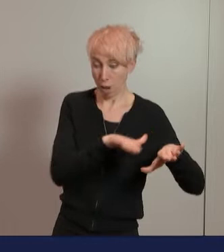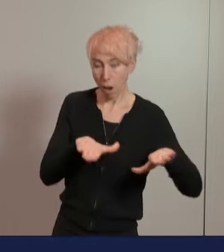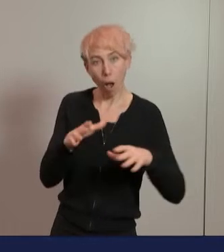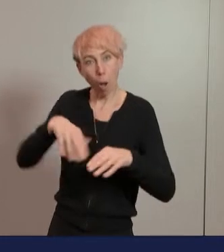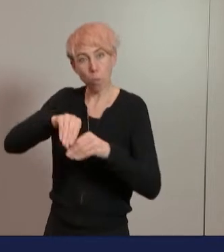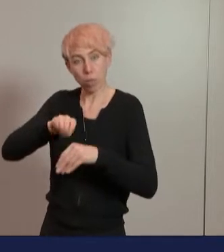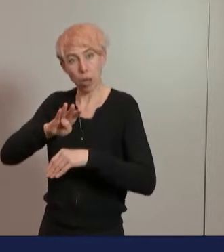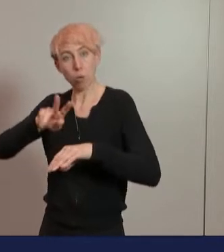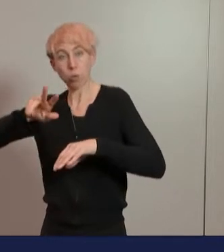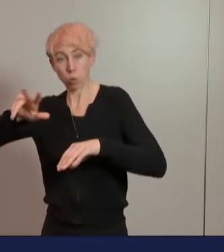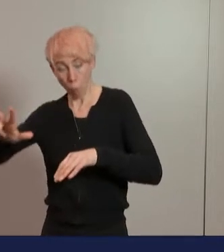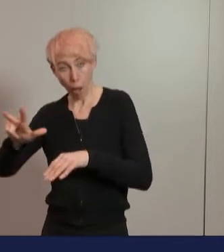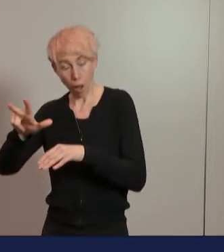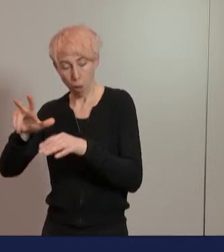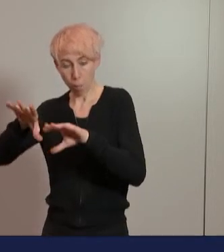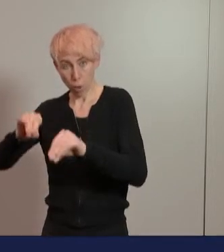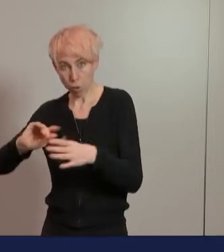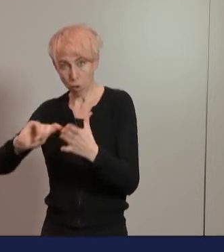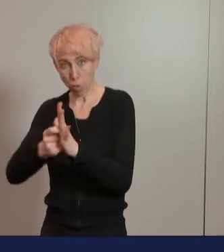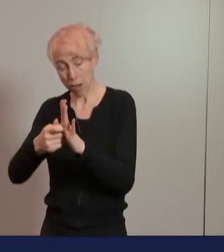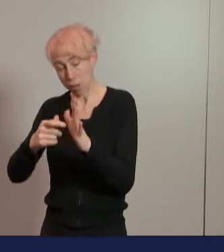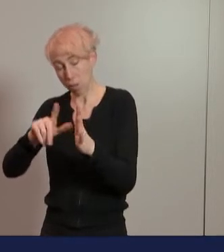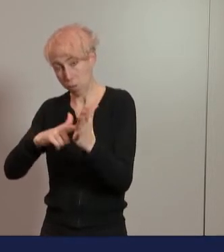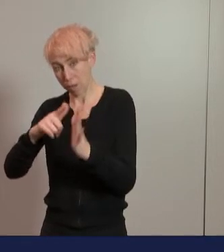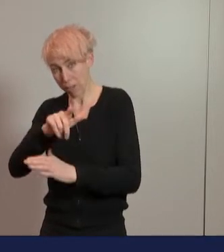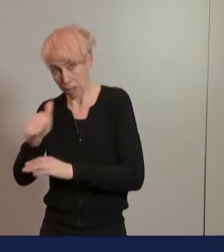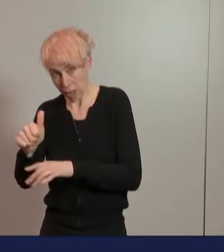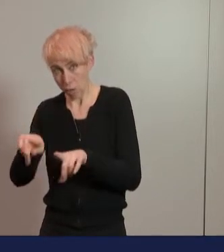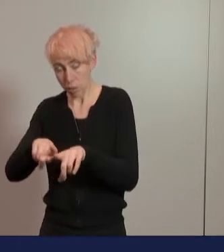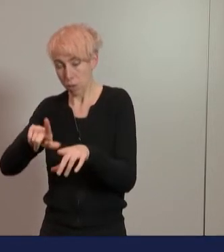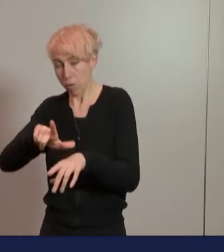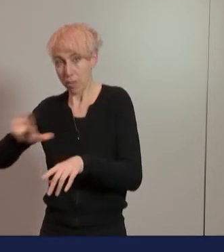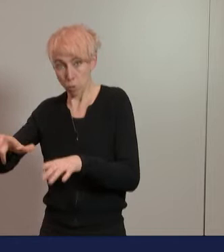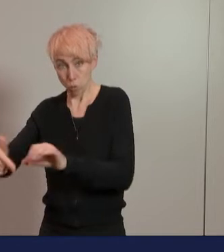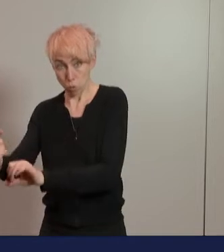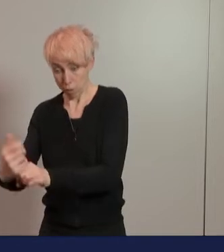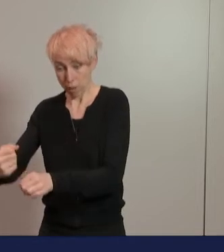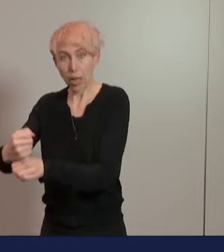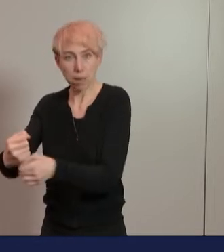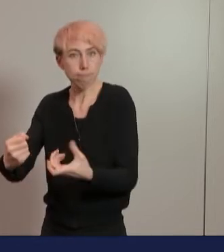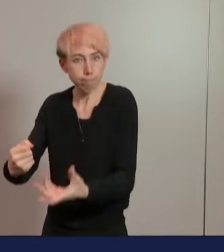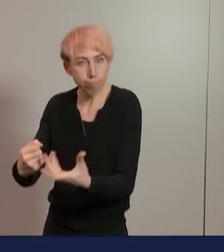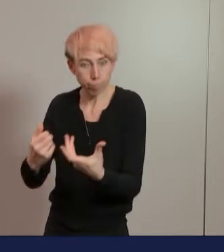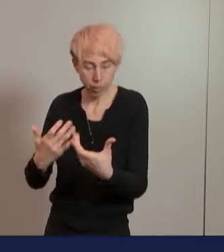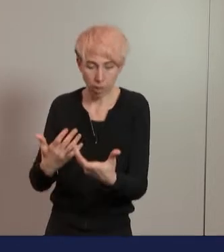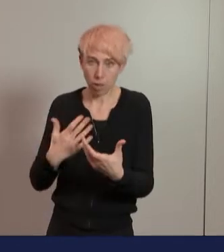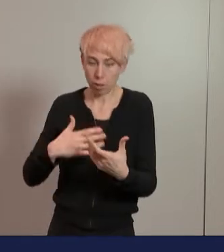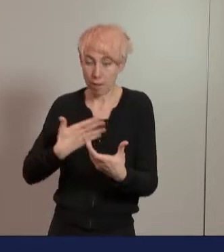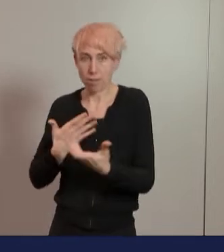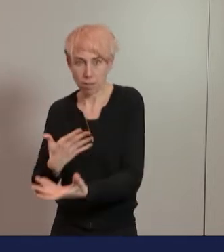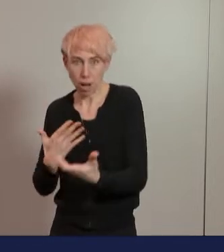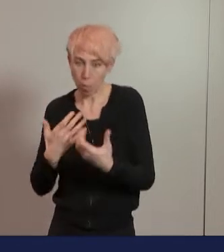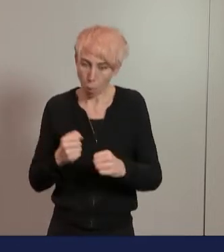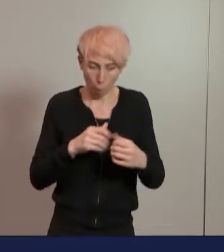postes en 2021 et 12 en 2022 qui ont été créés, nous permettant à la fois de conduire le projet de mandat sur la